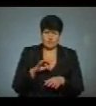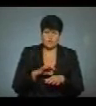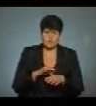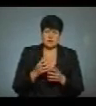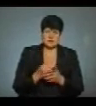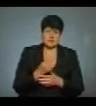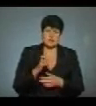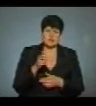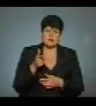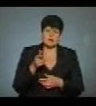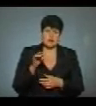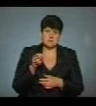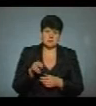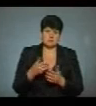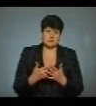виявили грип типу Б.